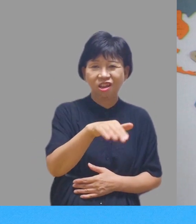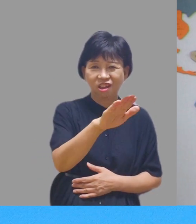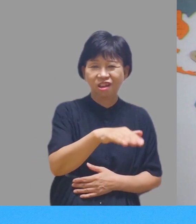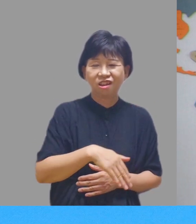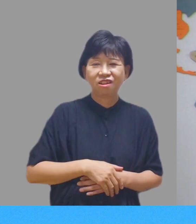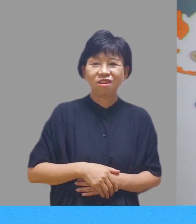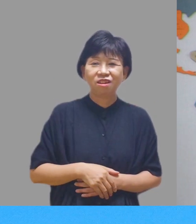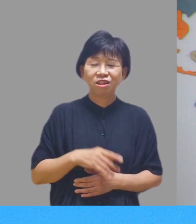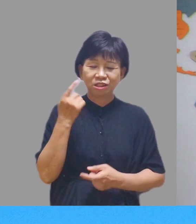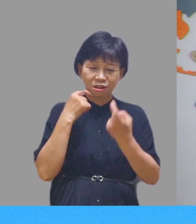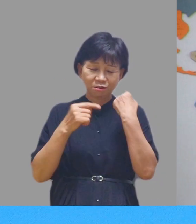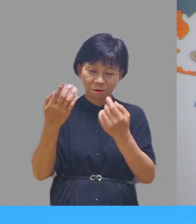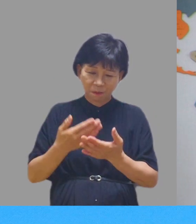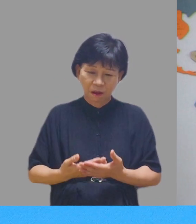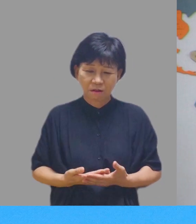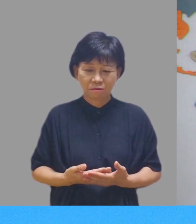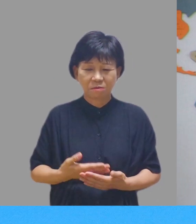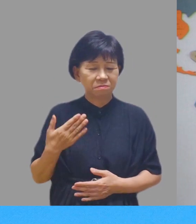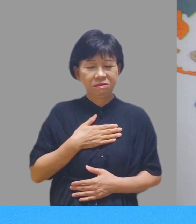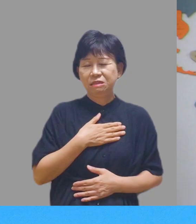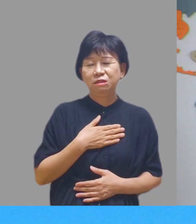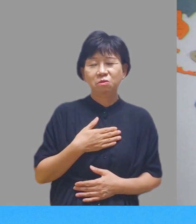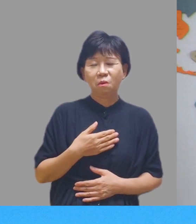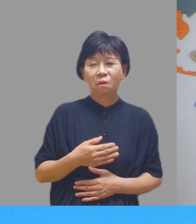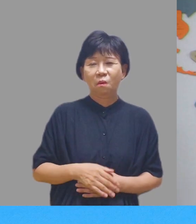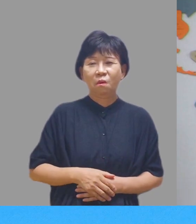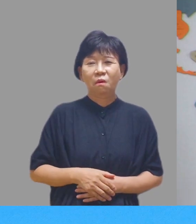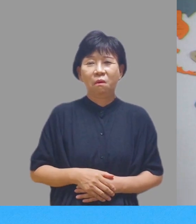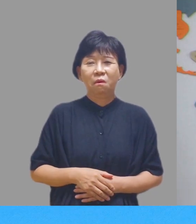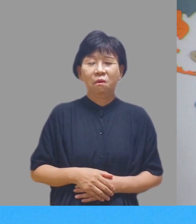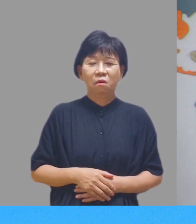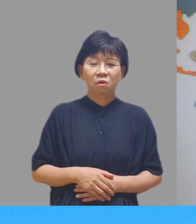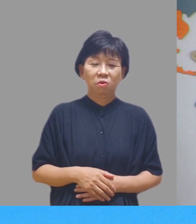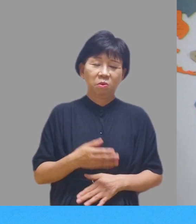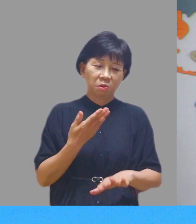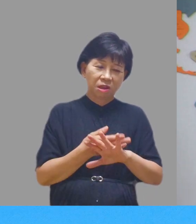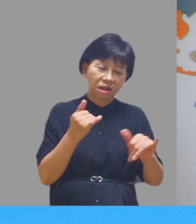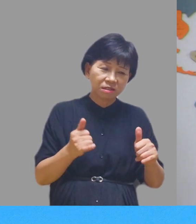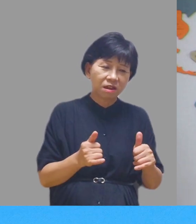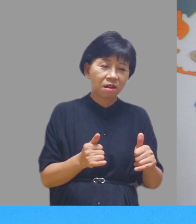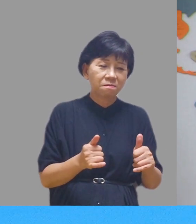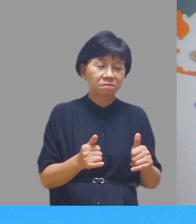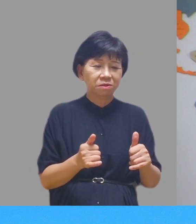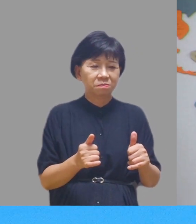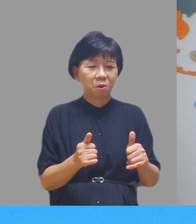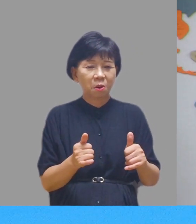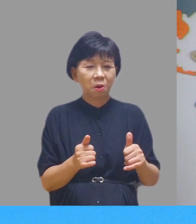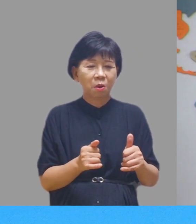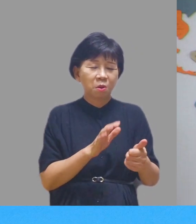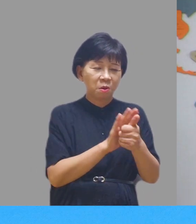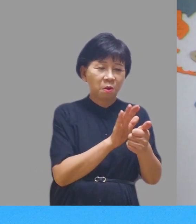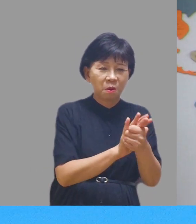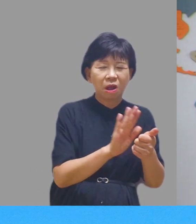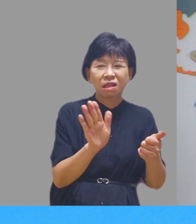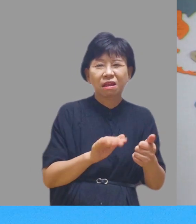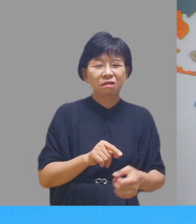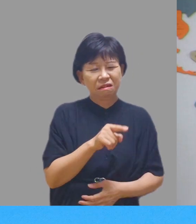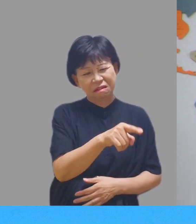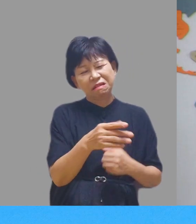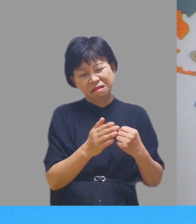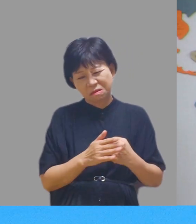상처받을 수 있고, 어떤 경우에는 누군가를 응원하고 격려하는 게 아니고 누구 탓으로 돌릴 수